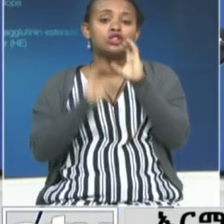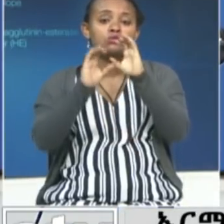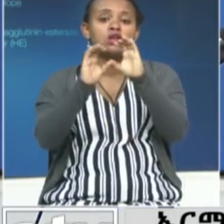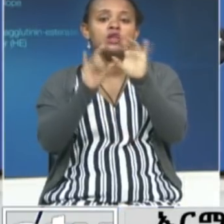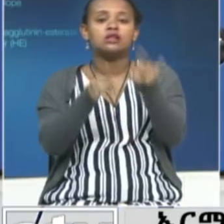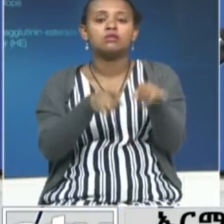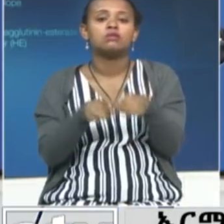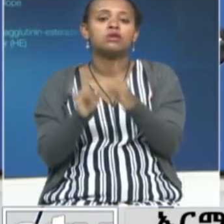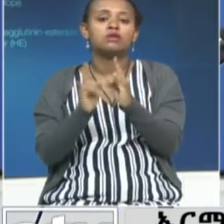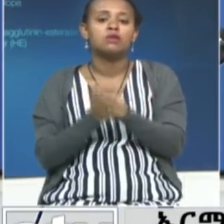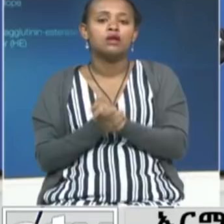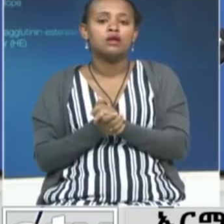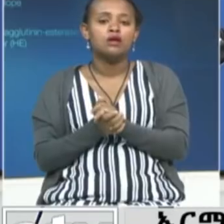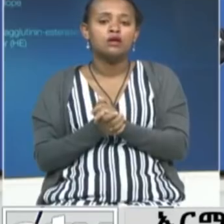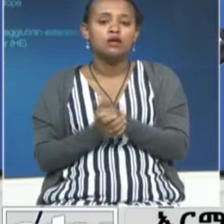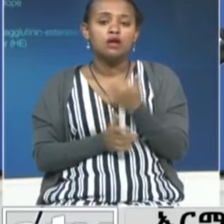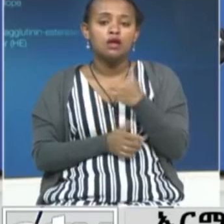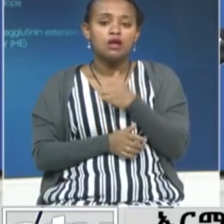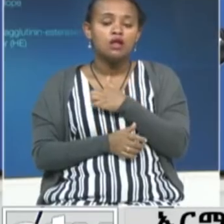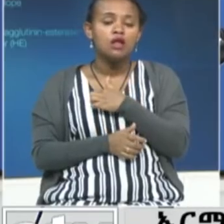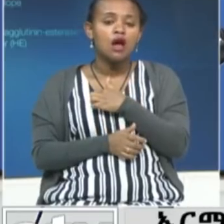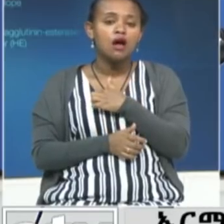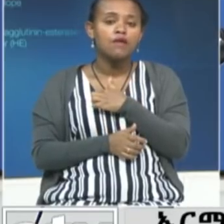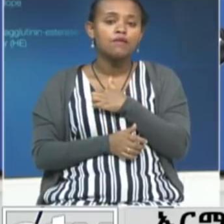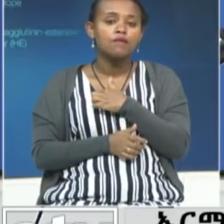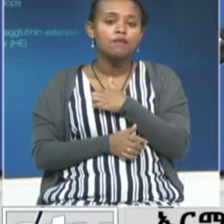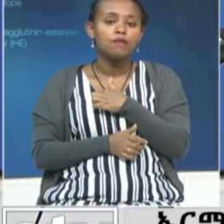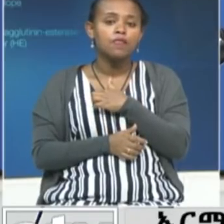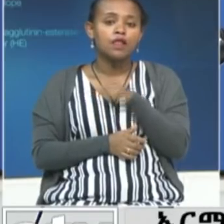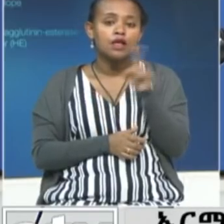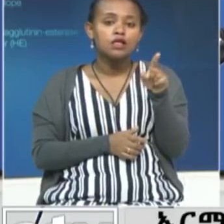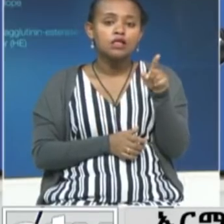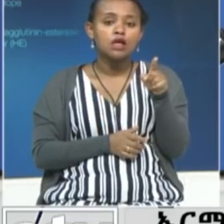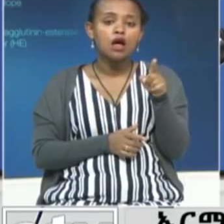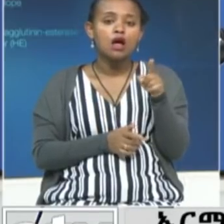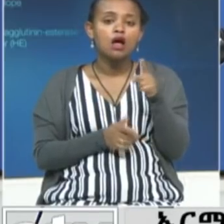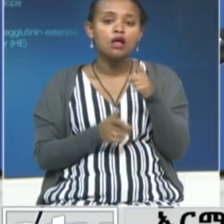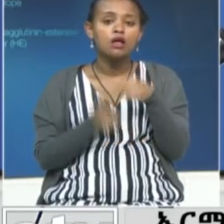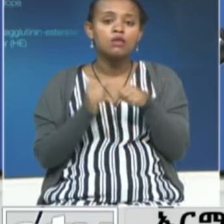መንገድ አሁን እኛ ከዛ የምንመጣት የመጣን ሰዎች